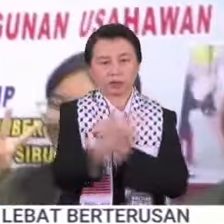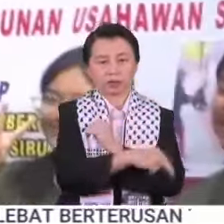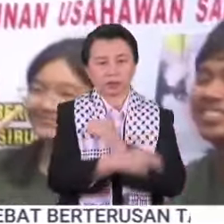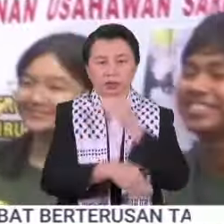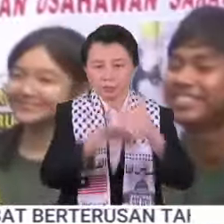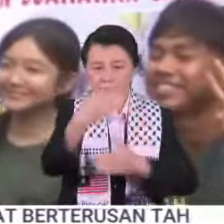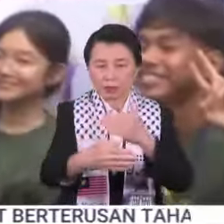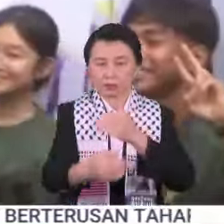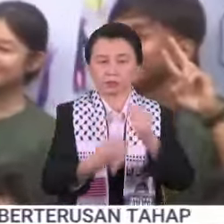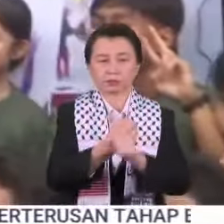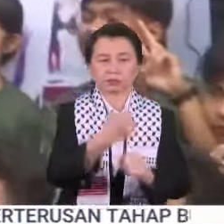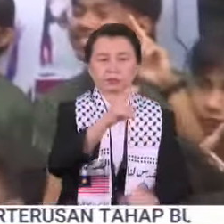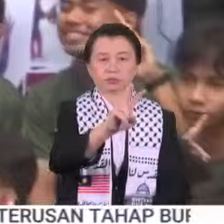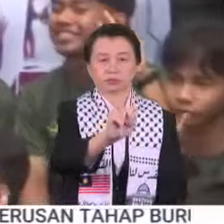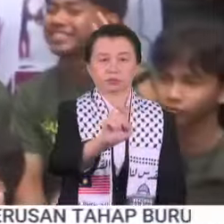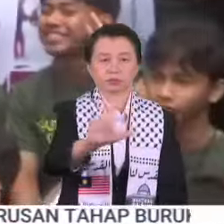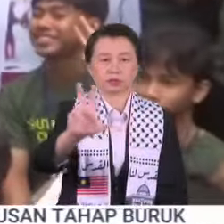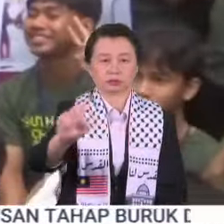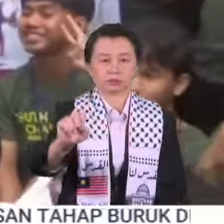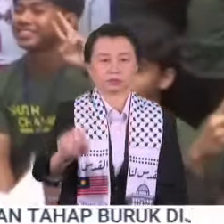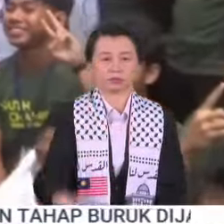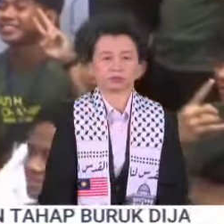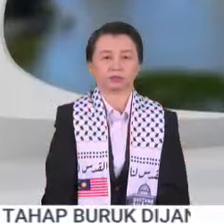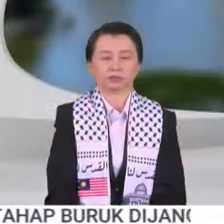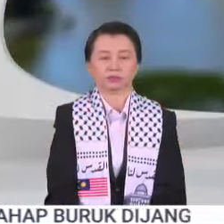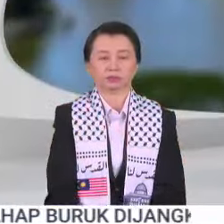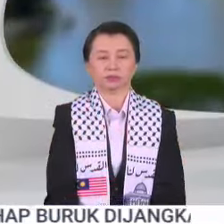maju pada 2030.